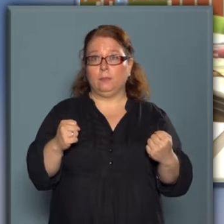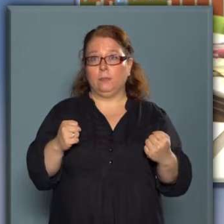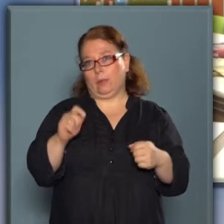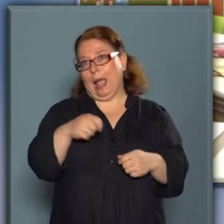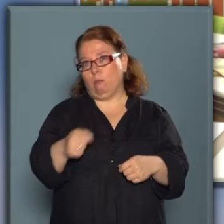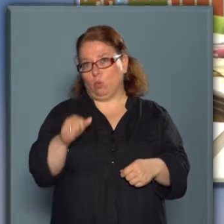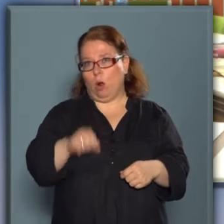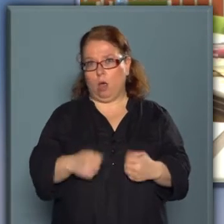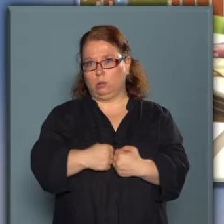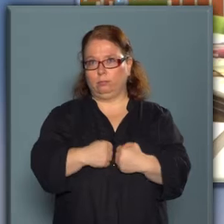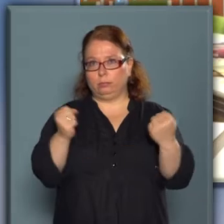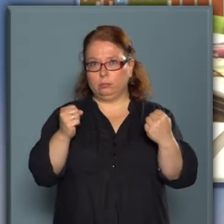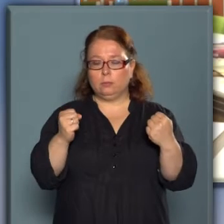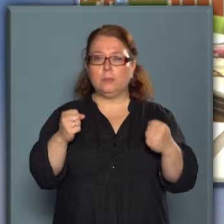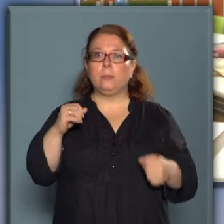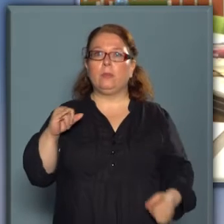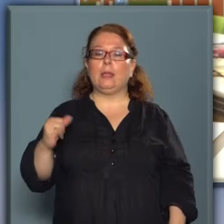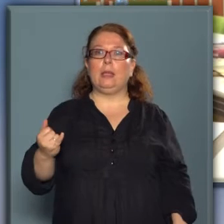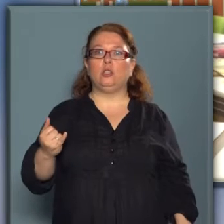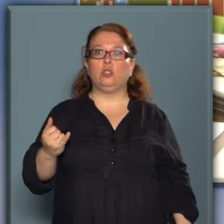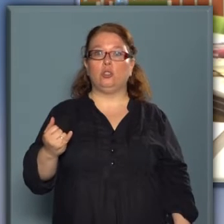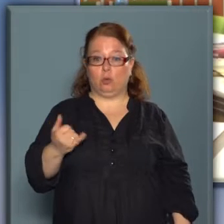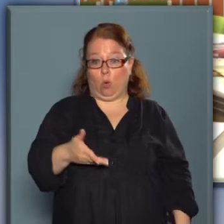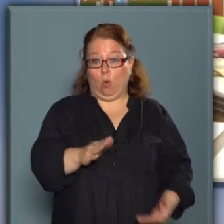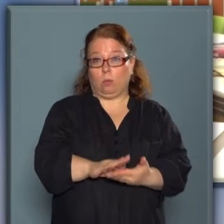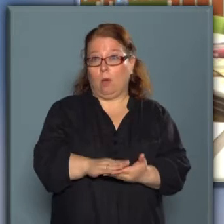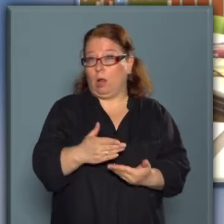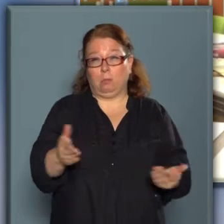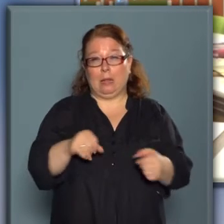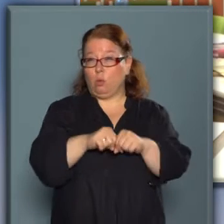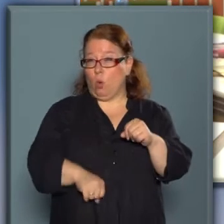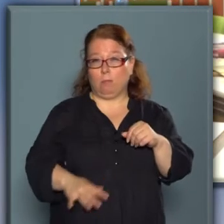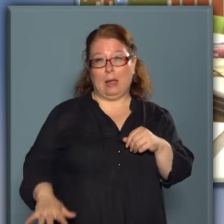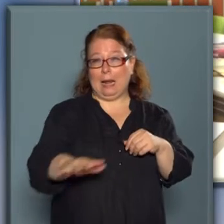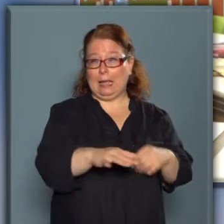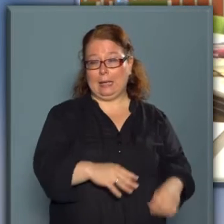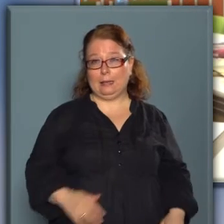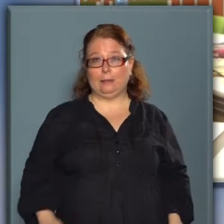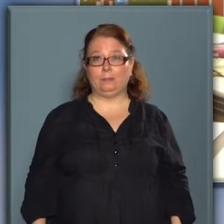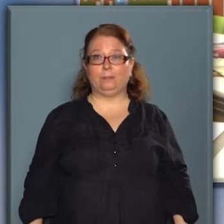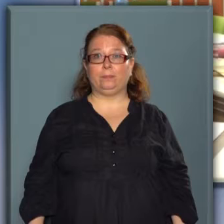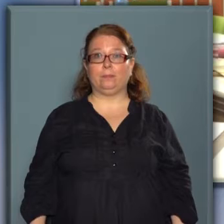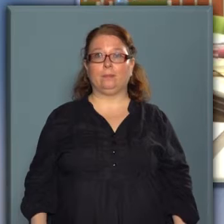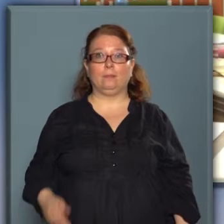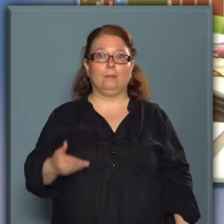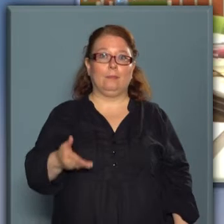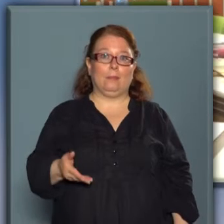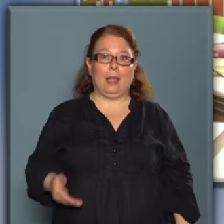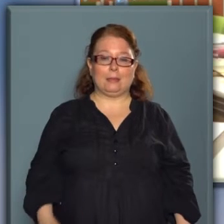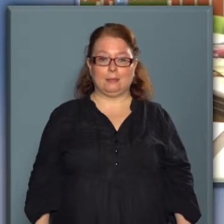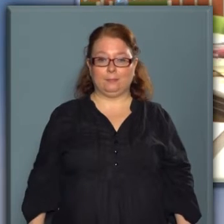a háború alatt, és hát ott mindenféle törmelék volt. Úgyhogy